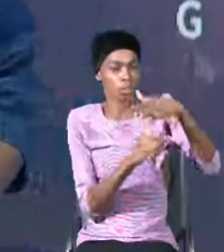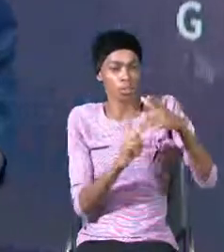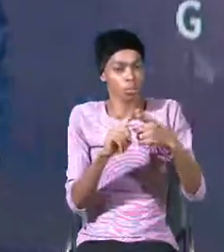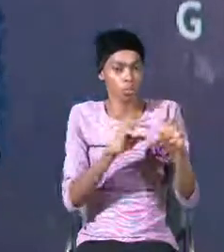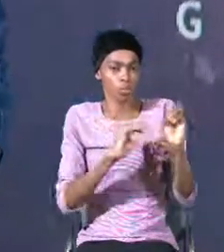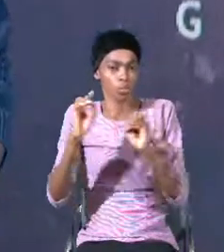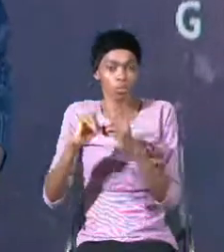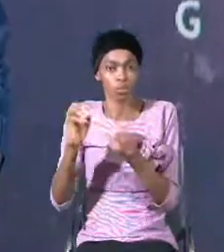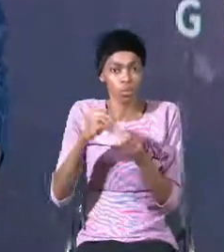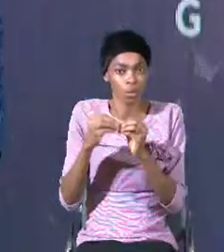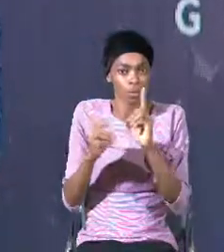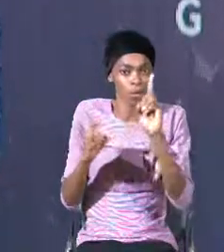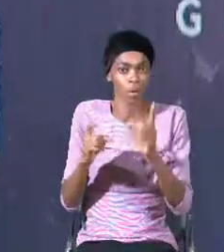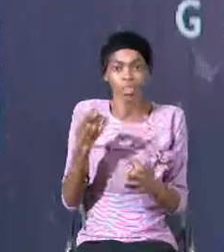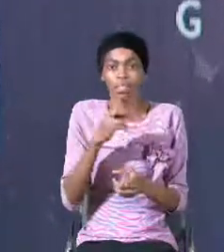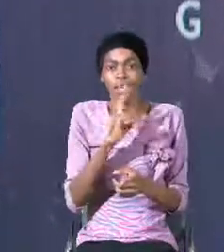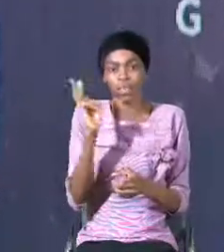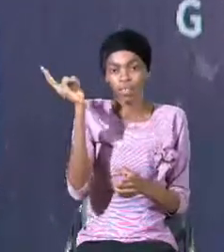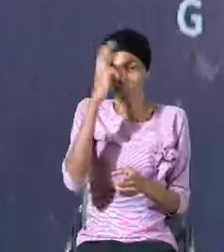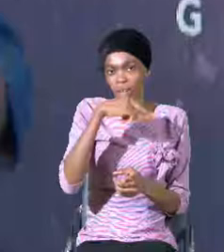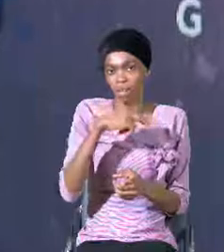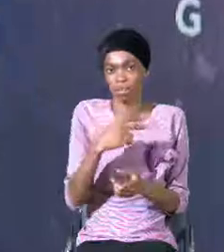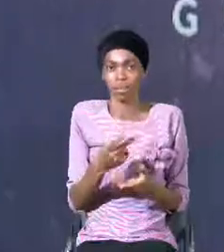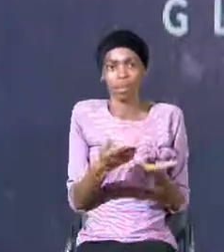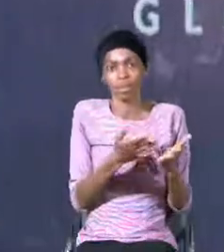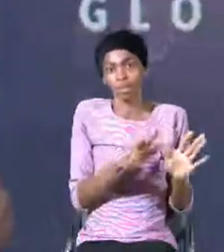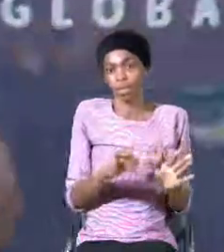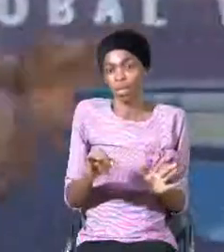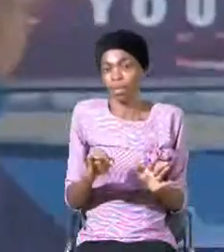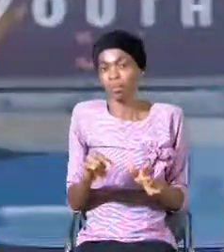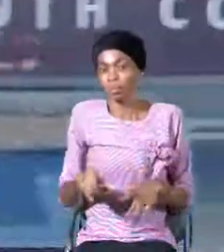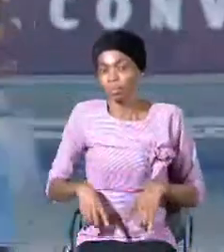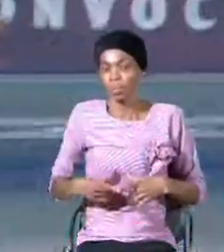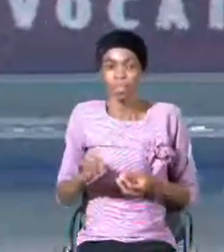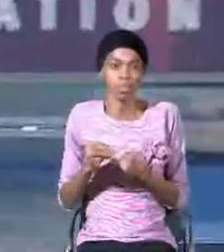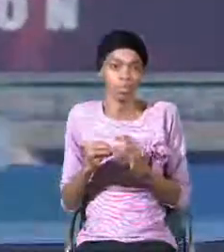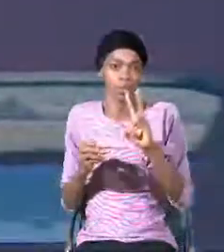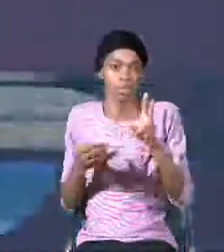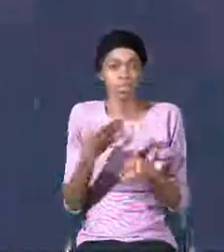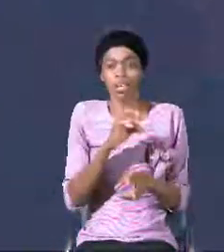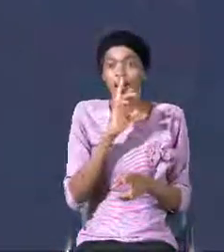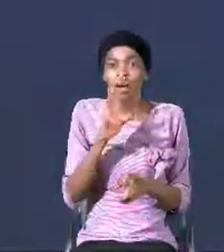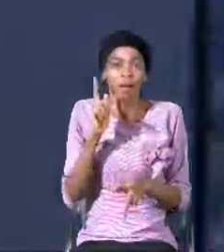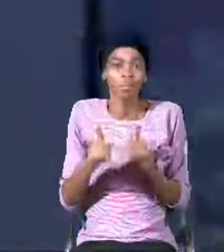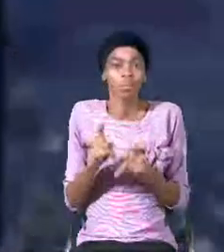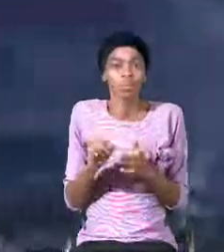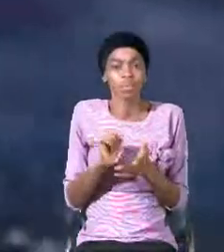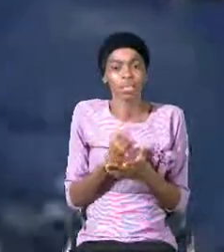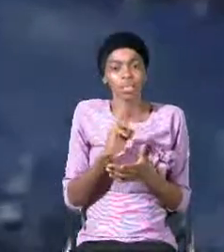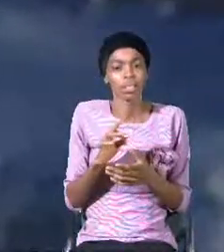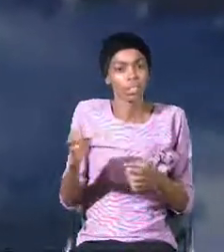visent. Premièrement donc, la vie passive est amortie. Deuxièmement, il y a des gens,